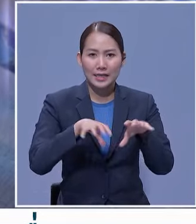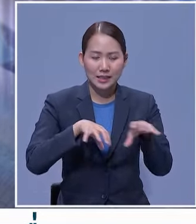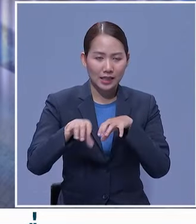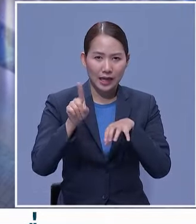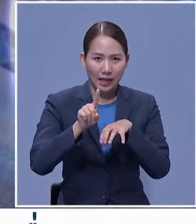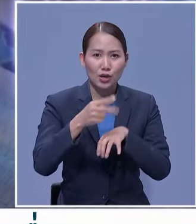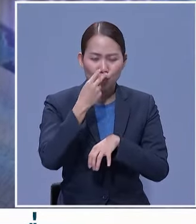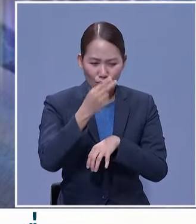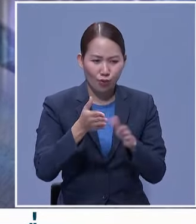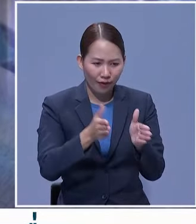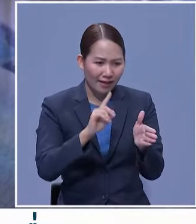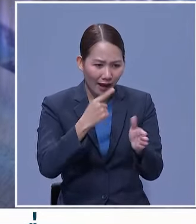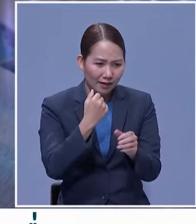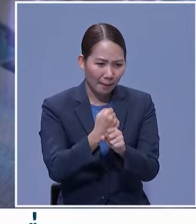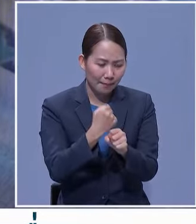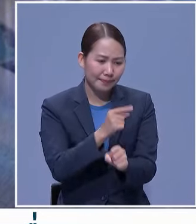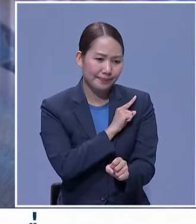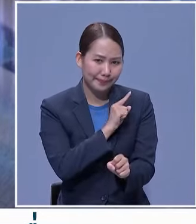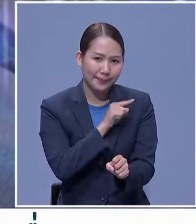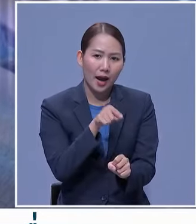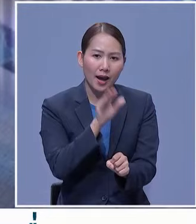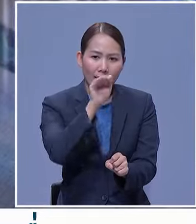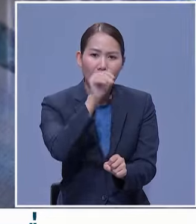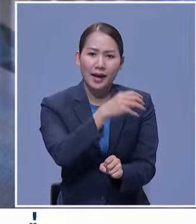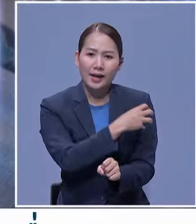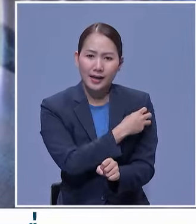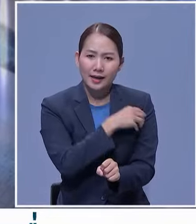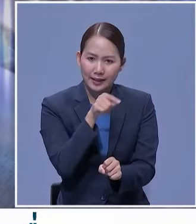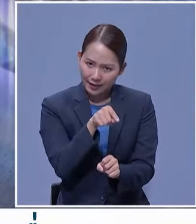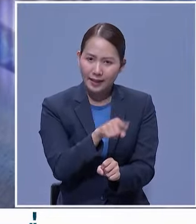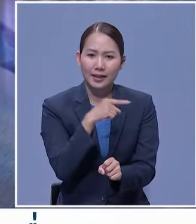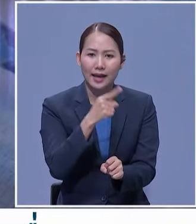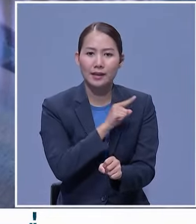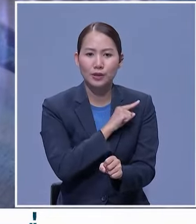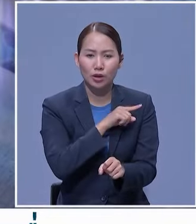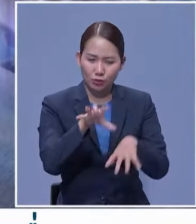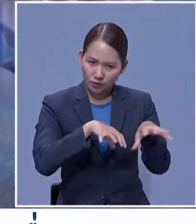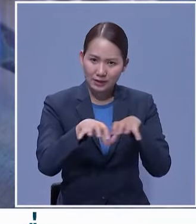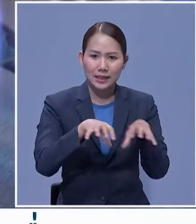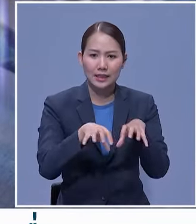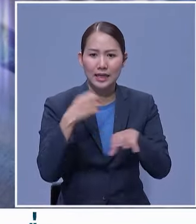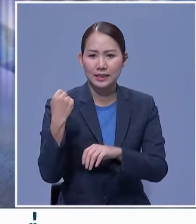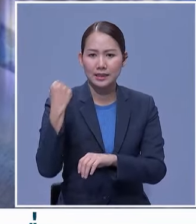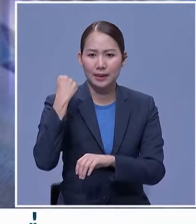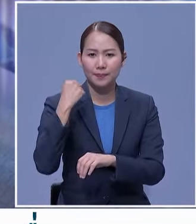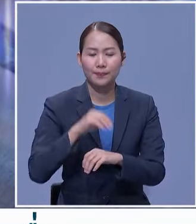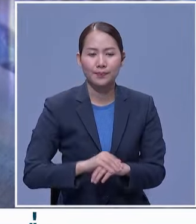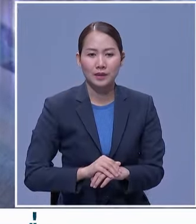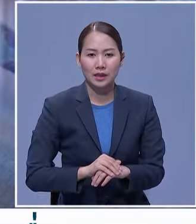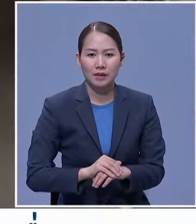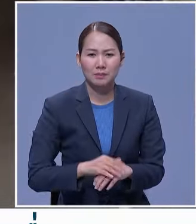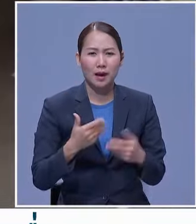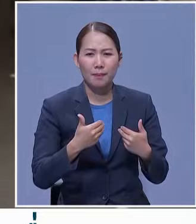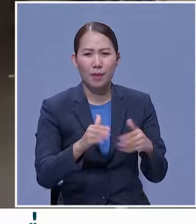การกระบวนการแต่ละตอนแต่ละตอนให้มันรัดกุมกันแล้วก็ได้ควบคุมกันได้ไม่ใช่ปล่อยให้มันมีช่องว่